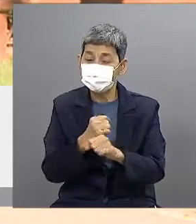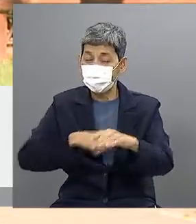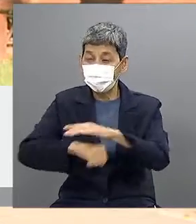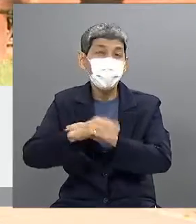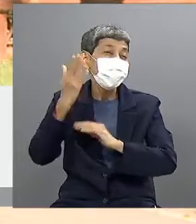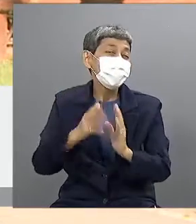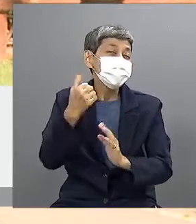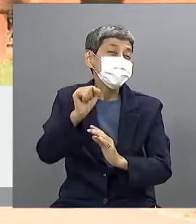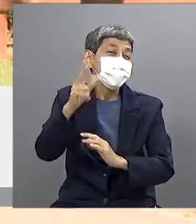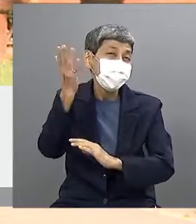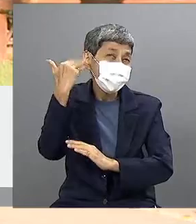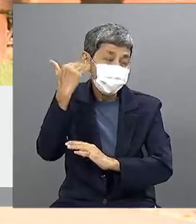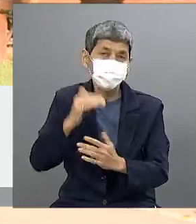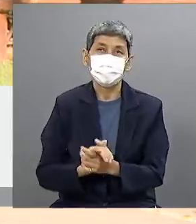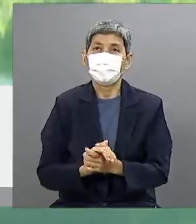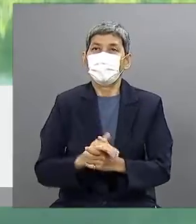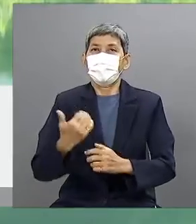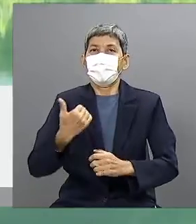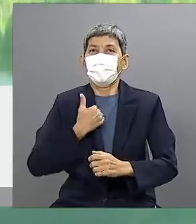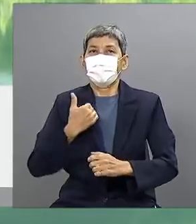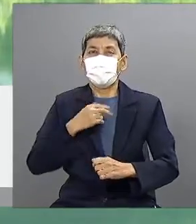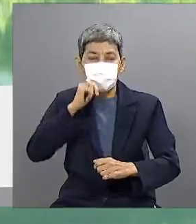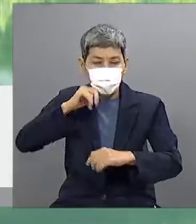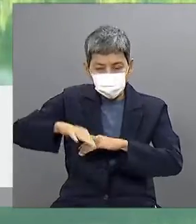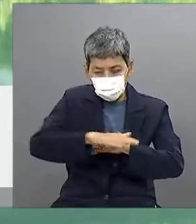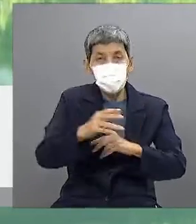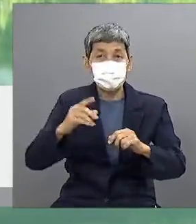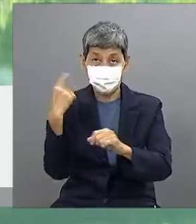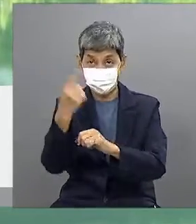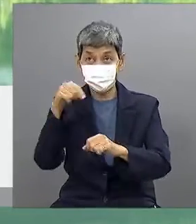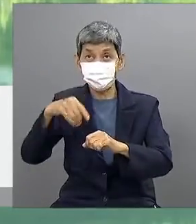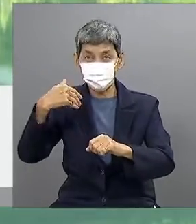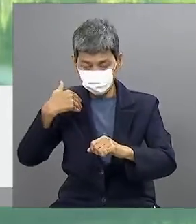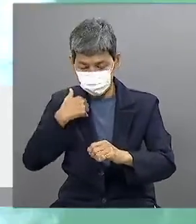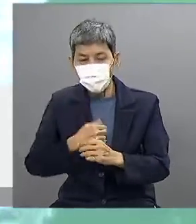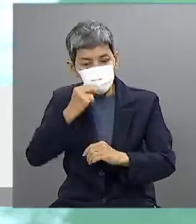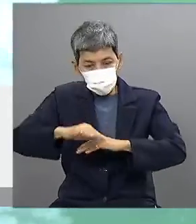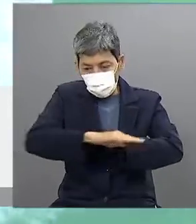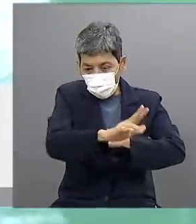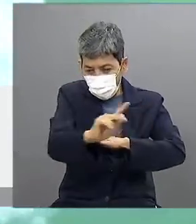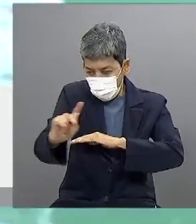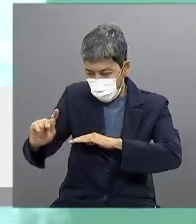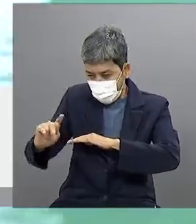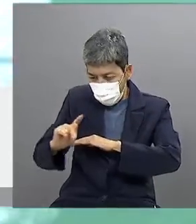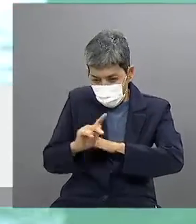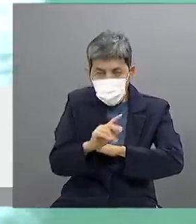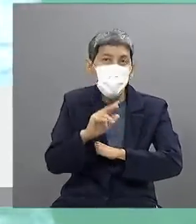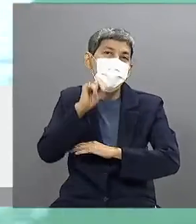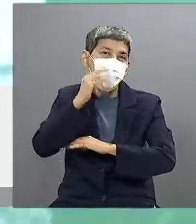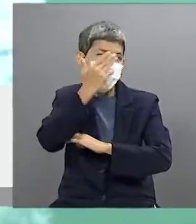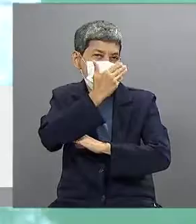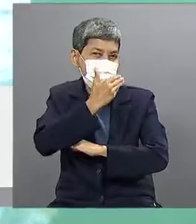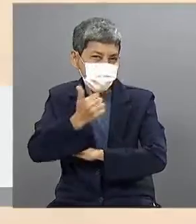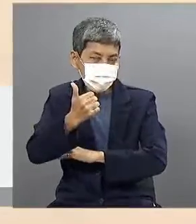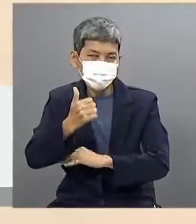เช่นเดียวกับขุนน้ำนางนอนแหล่งท่องเที่ยวสำคัญอีกแห่งก็เปิดให้ชมความงามของสระน้ำสีมรกต